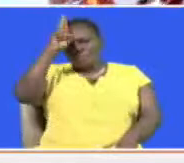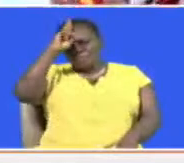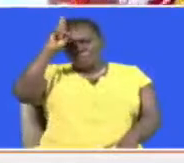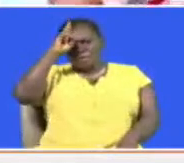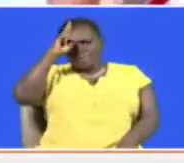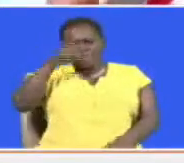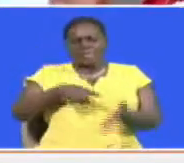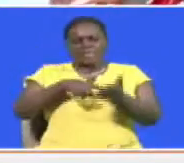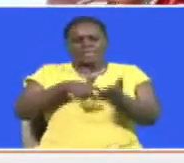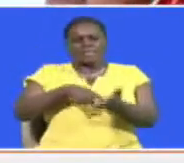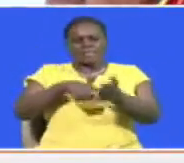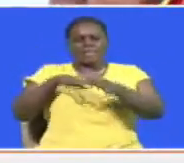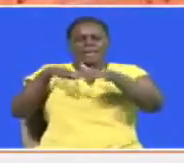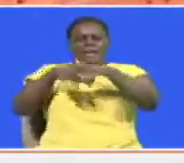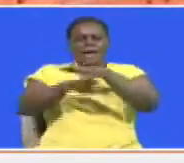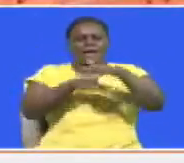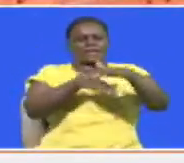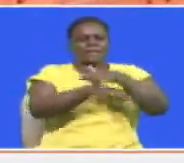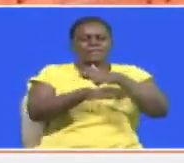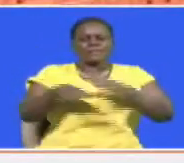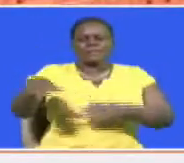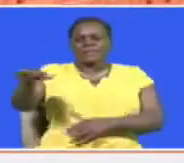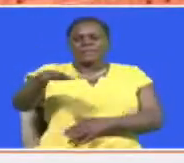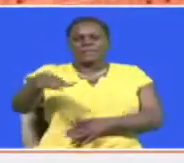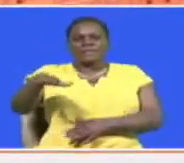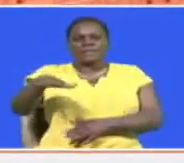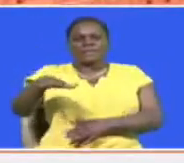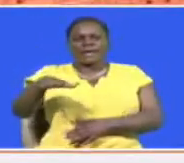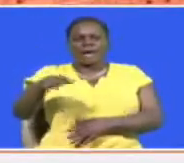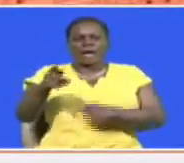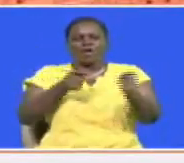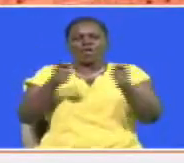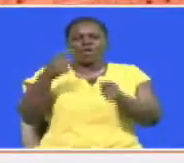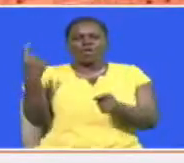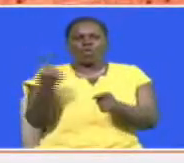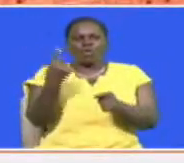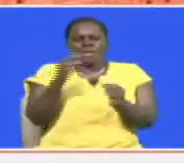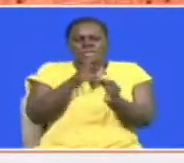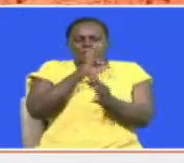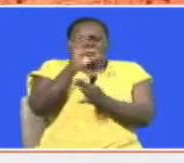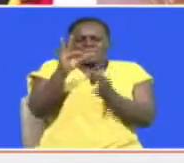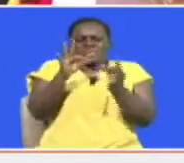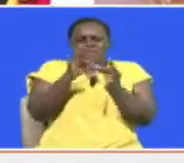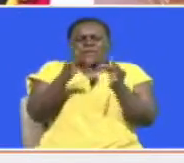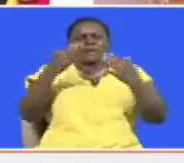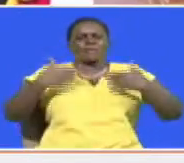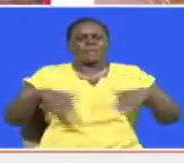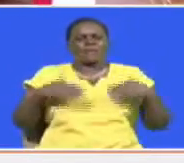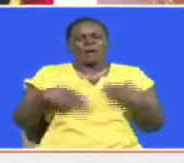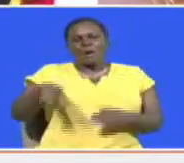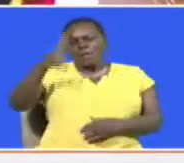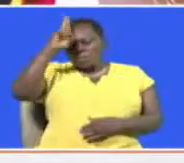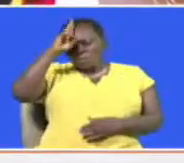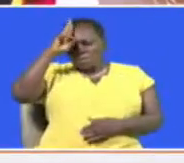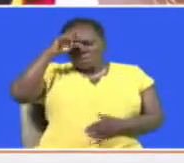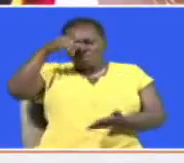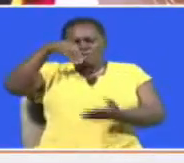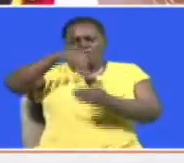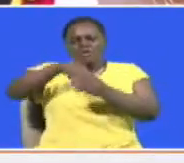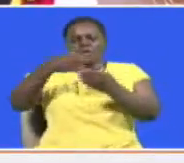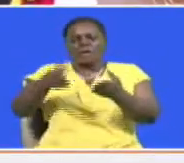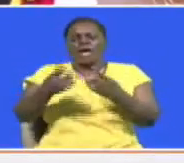officers maintained that access to the operation zone was restricted to only specific personnel. Askari ambaye anahusika